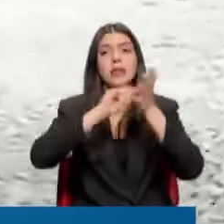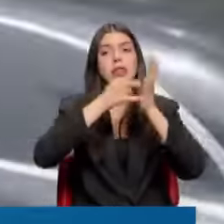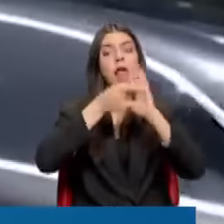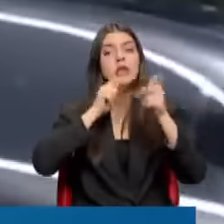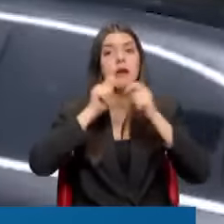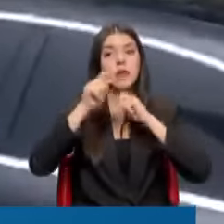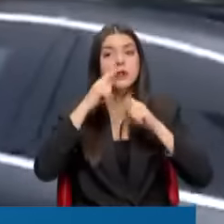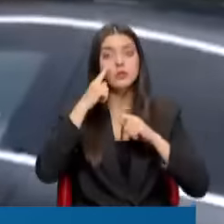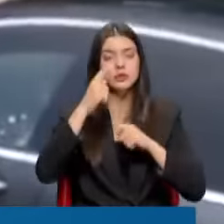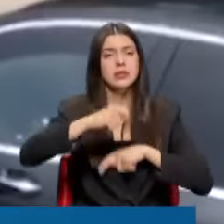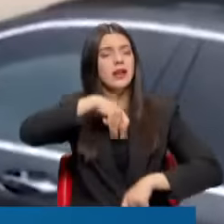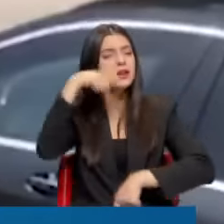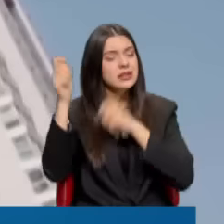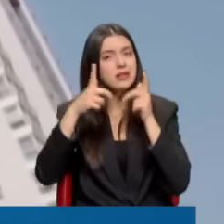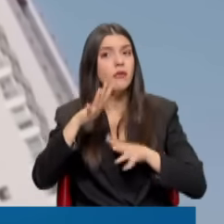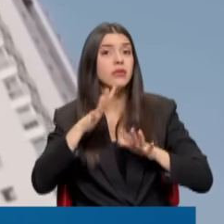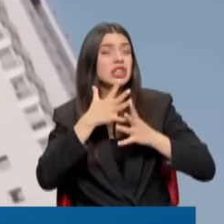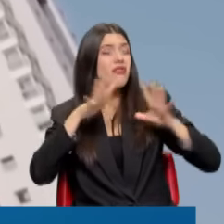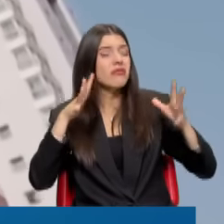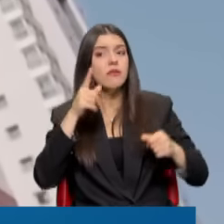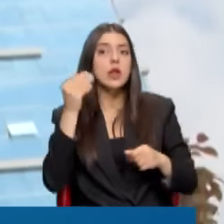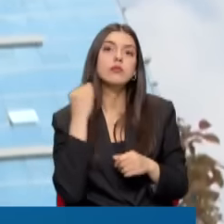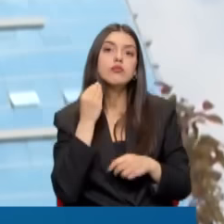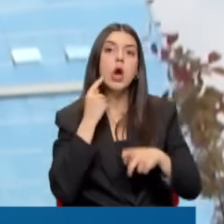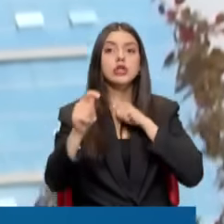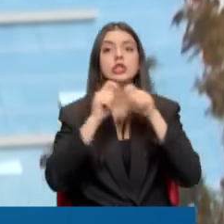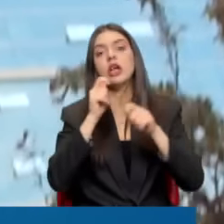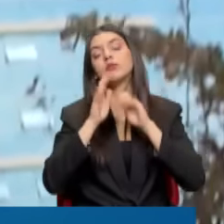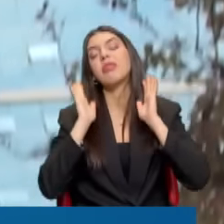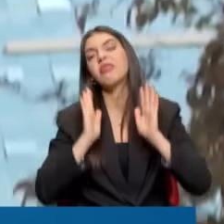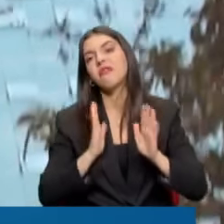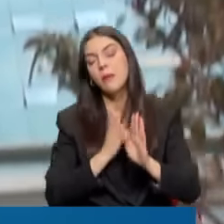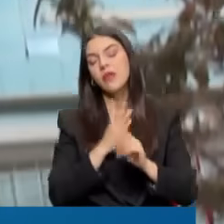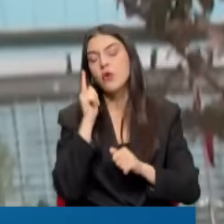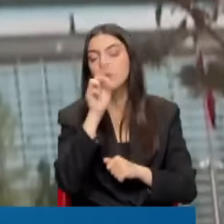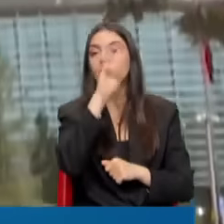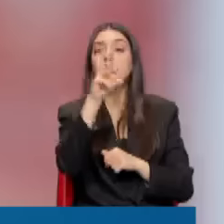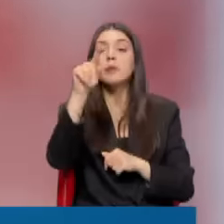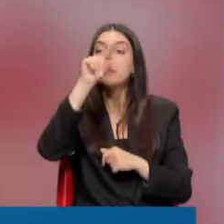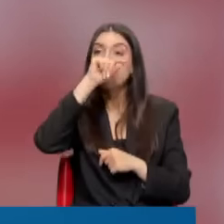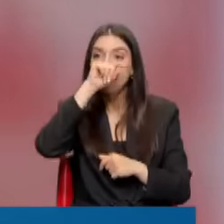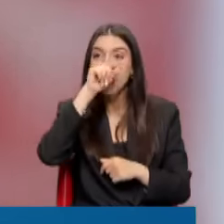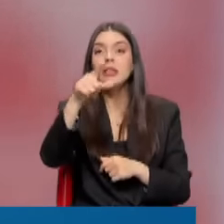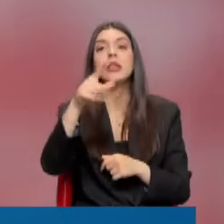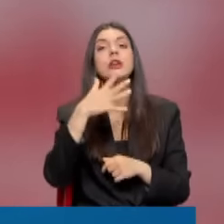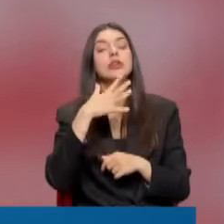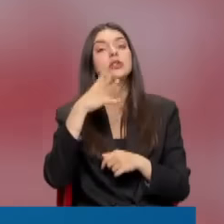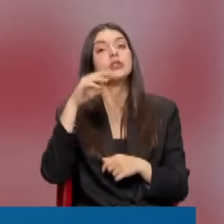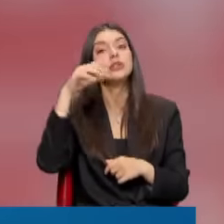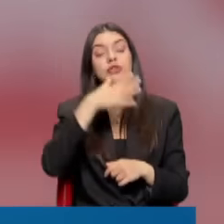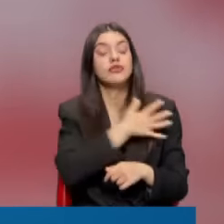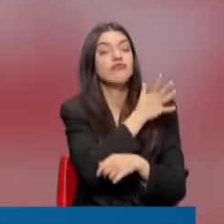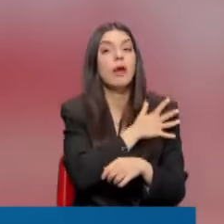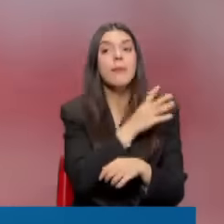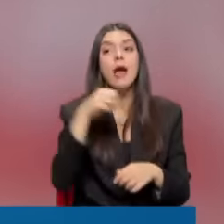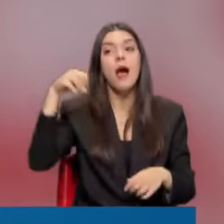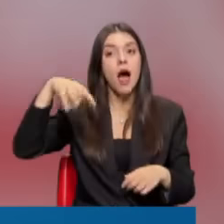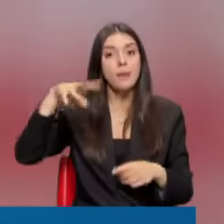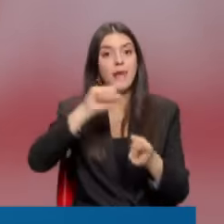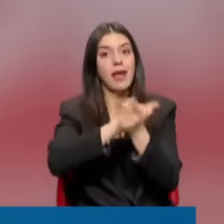arasında israf şatafat borç tartışmaları da sürüyor 31 Mart yerel seçimlerinde CHP'den AK Parti'ye geçen Hatay